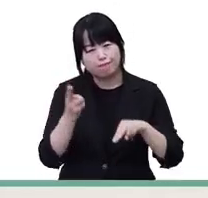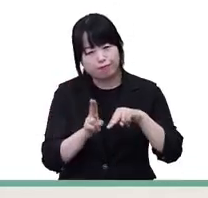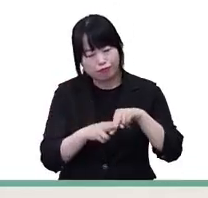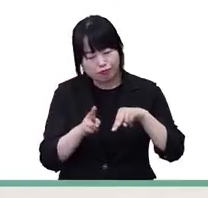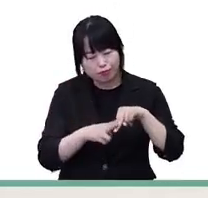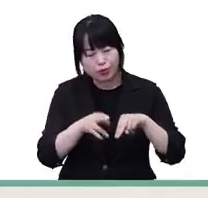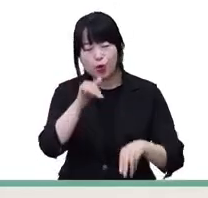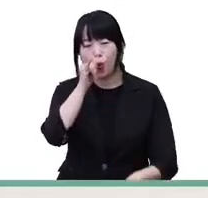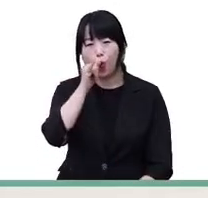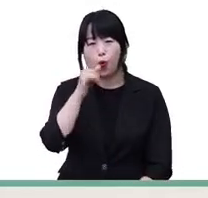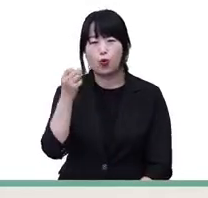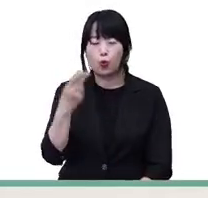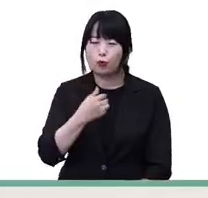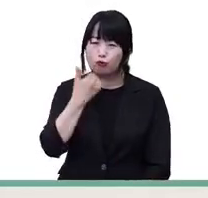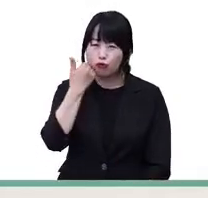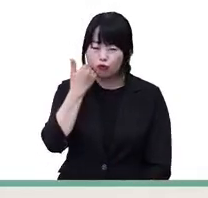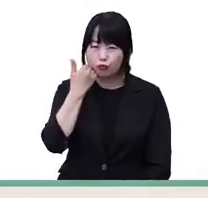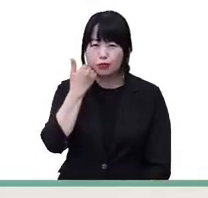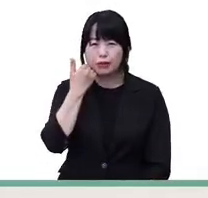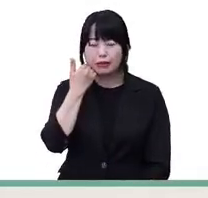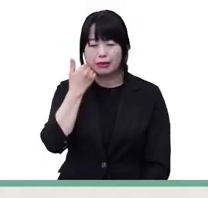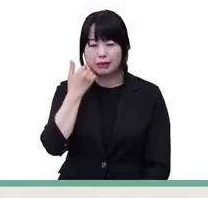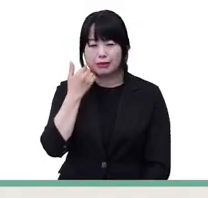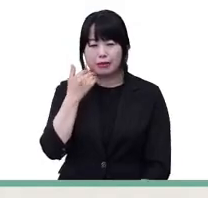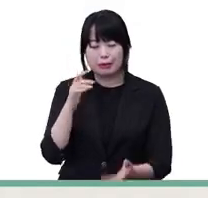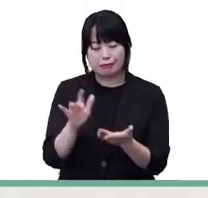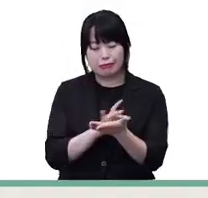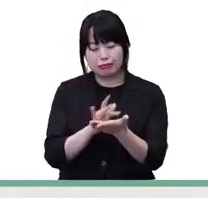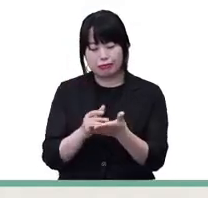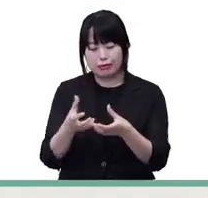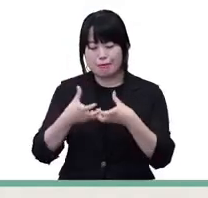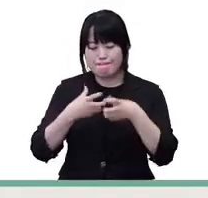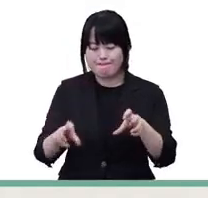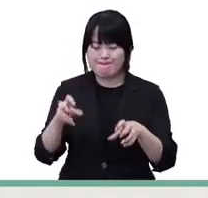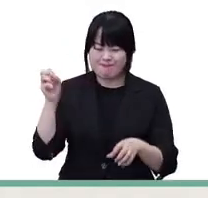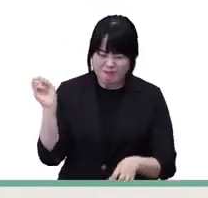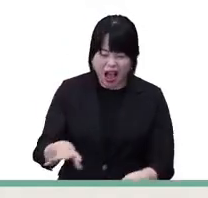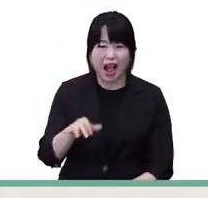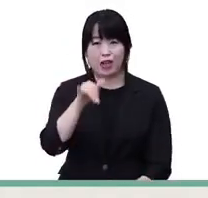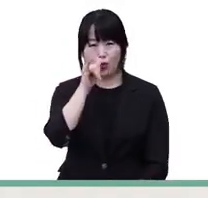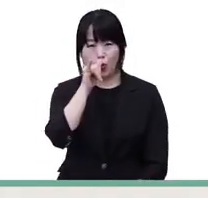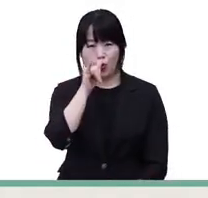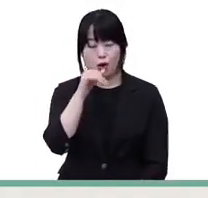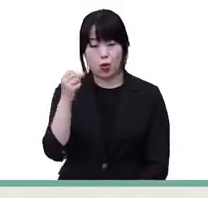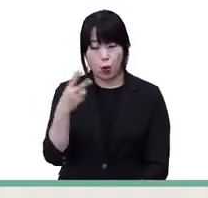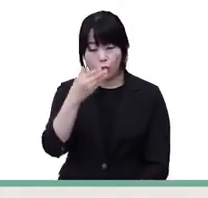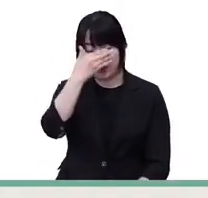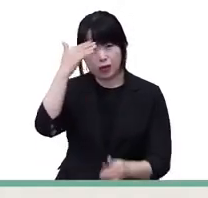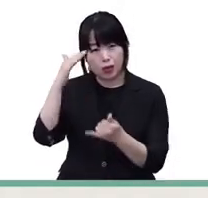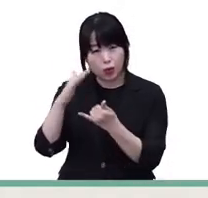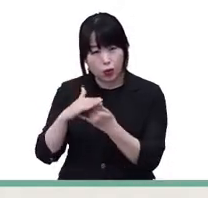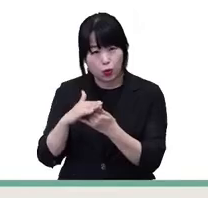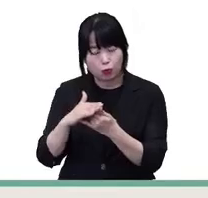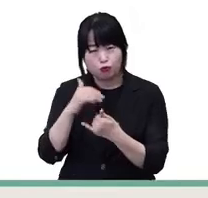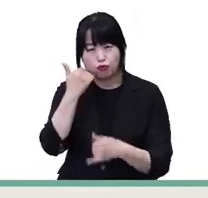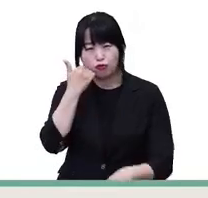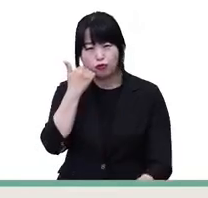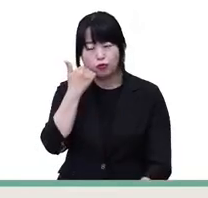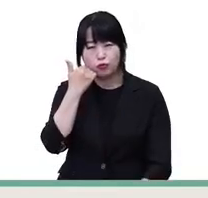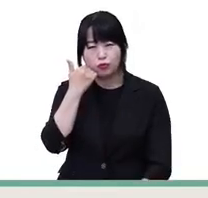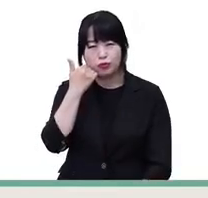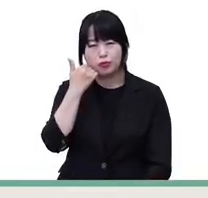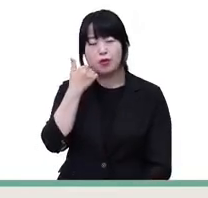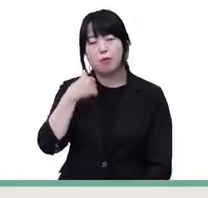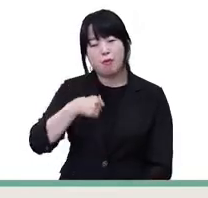하고, 어떤 부모님들은 정말 스마트폰을 부수기도 하고요. 또 어떤 청소년은 정말